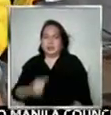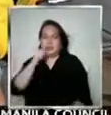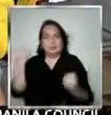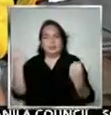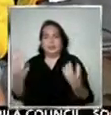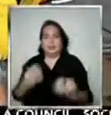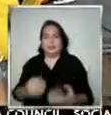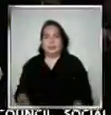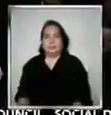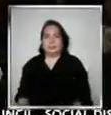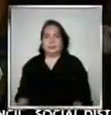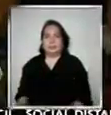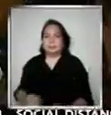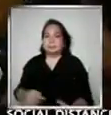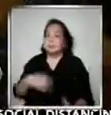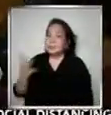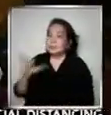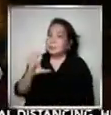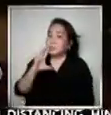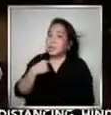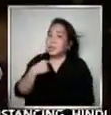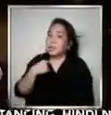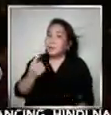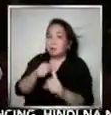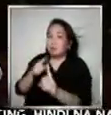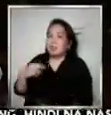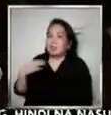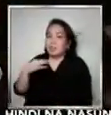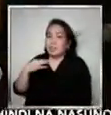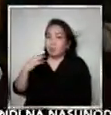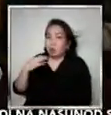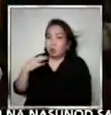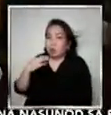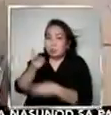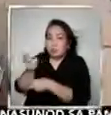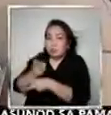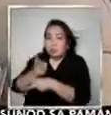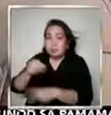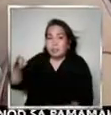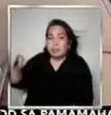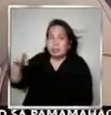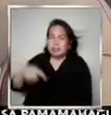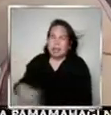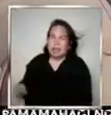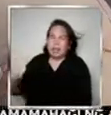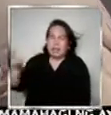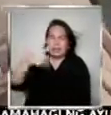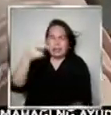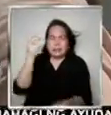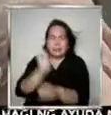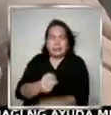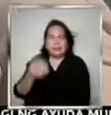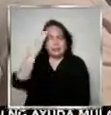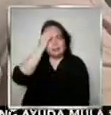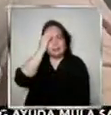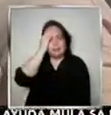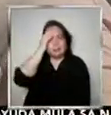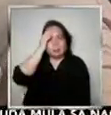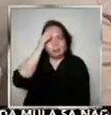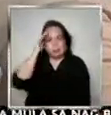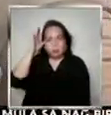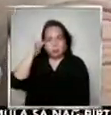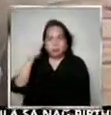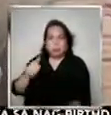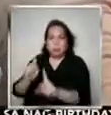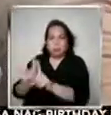ang social distancing sa harap ng masidhing debosyon ng mga nananampalataya. Hindi rin mo masusunod yung mga distancing na alam